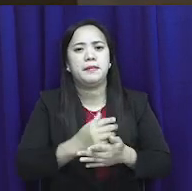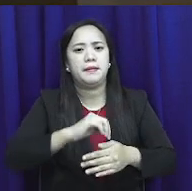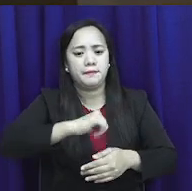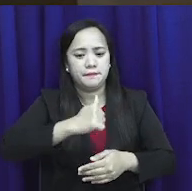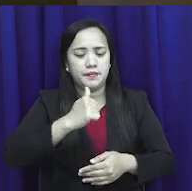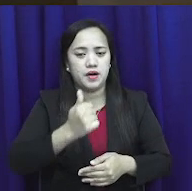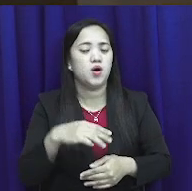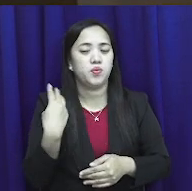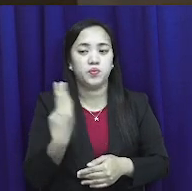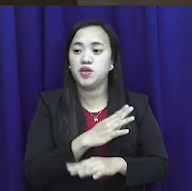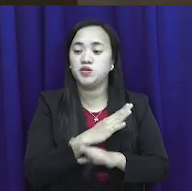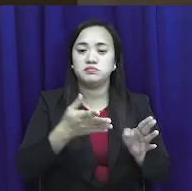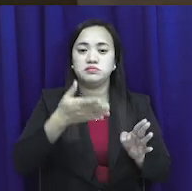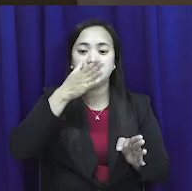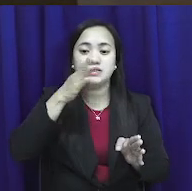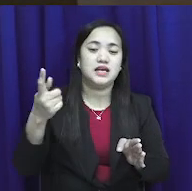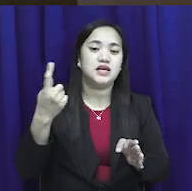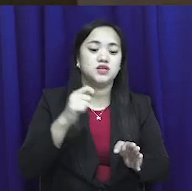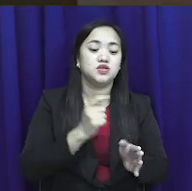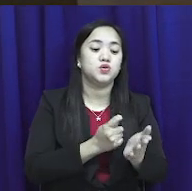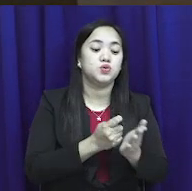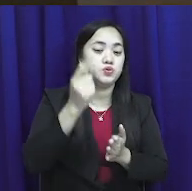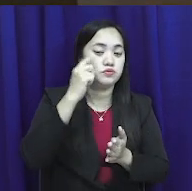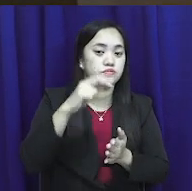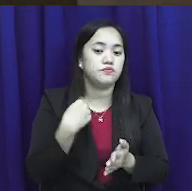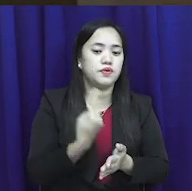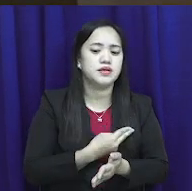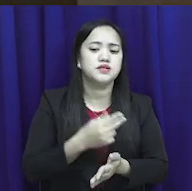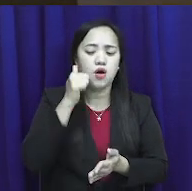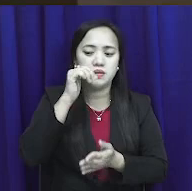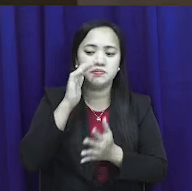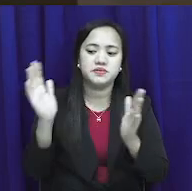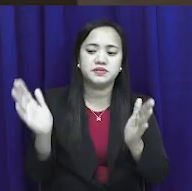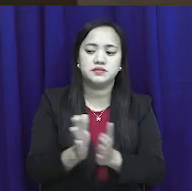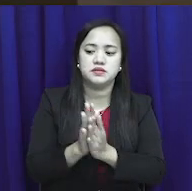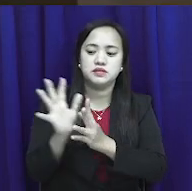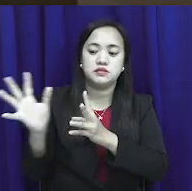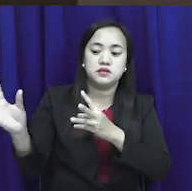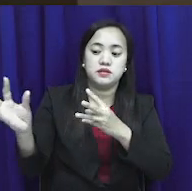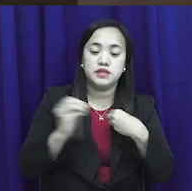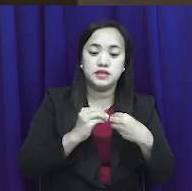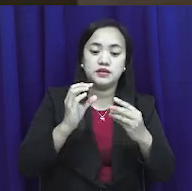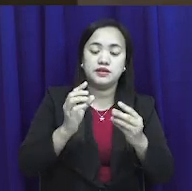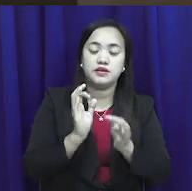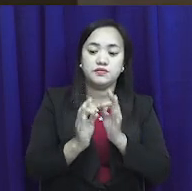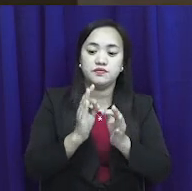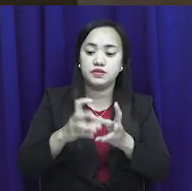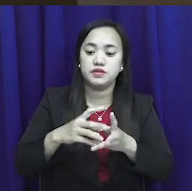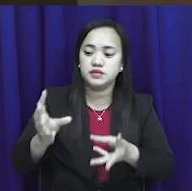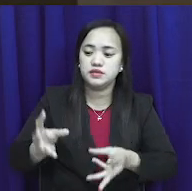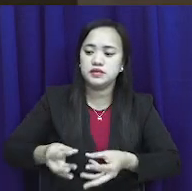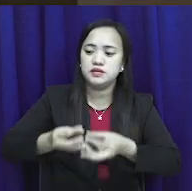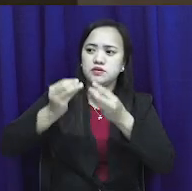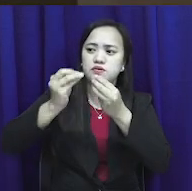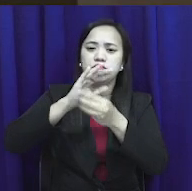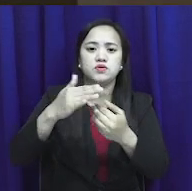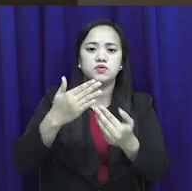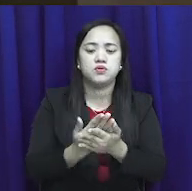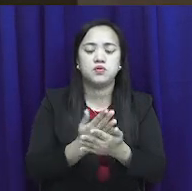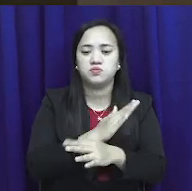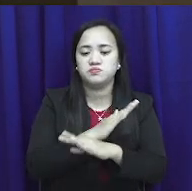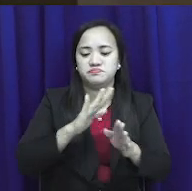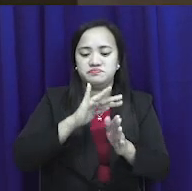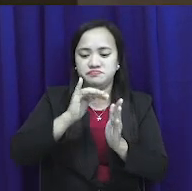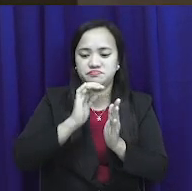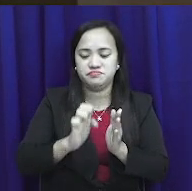truth ako personally sinasabi maging lalaki tayo na tanggapin na pagka napuri yung asawa natin sa kanilang ginagawa Huwag niyong sabihin na